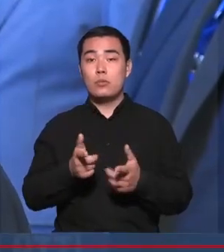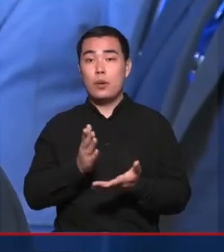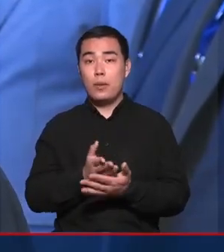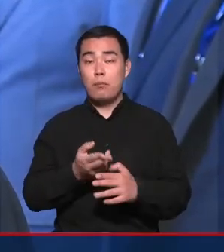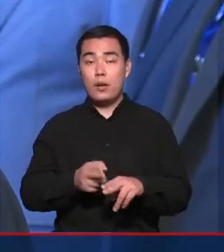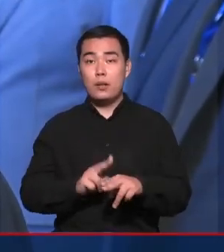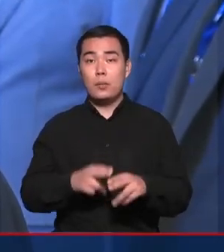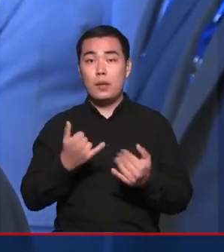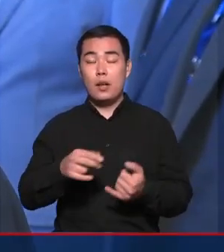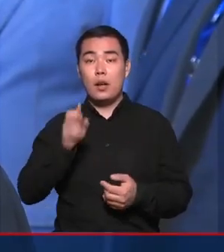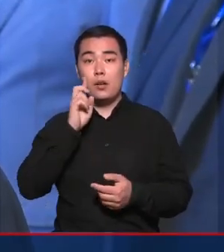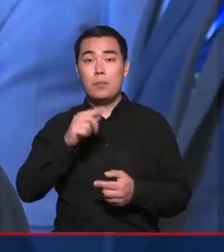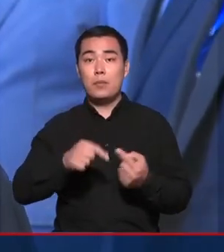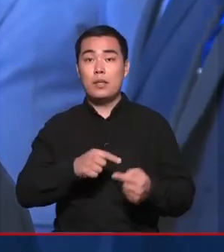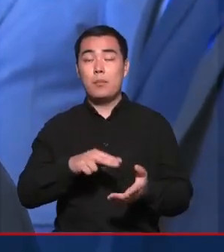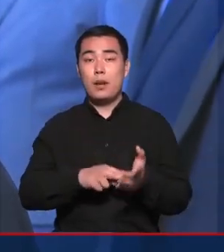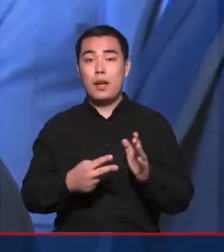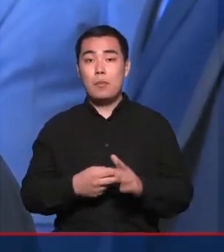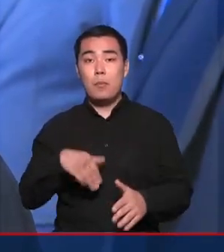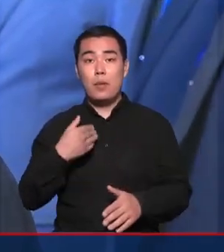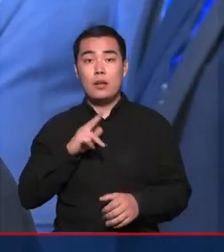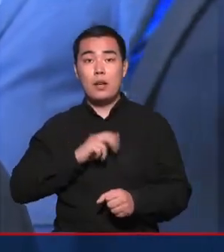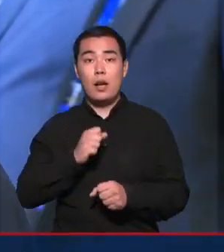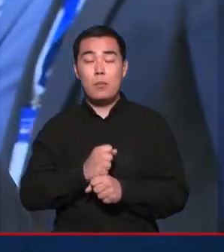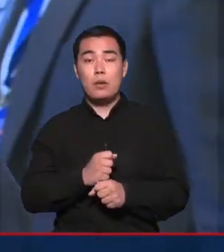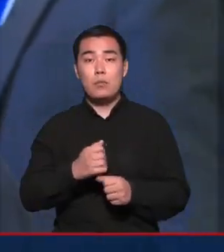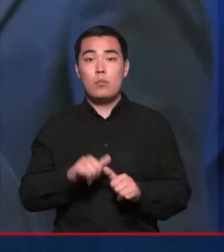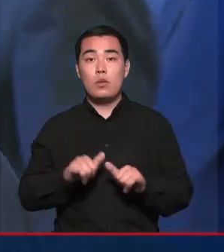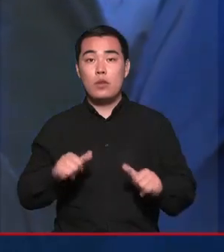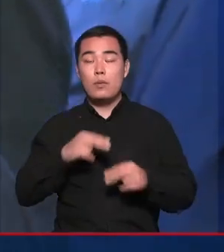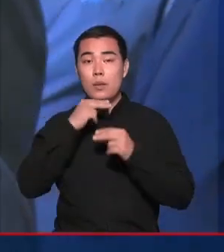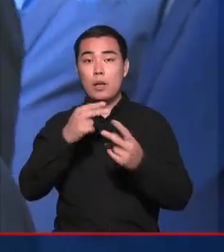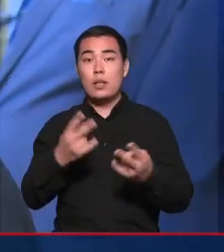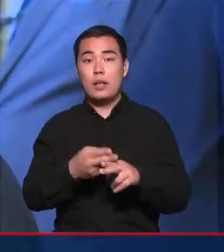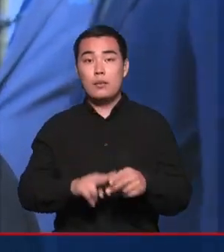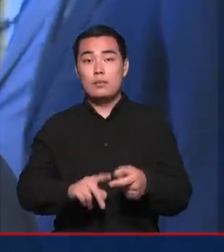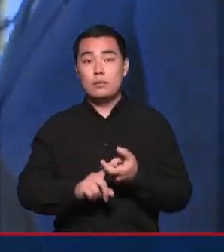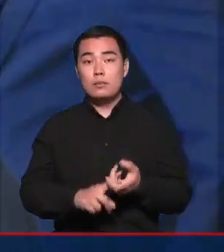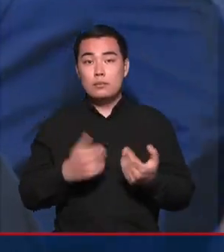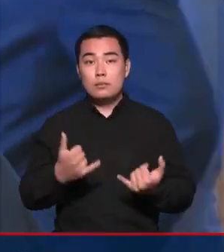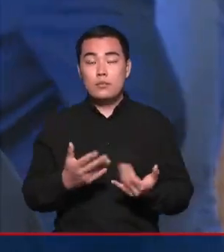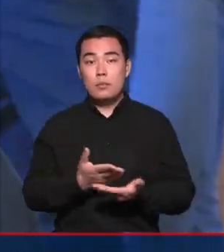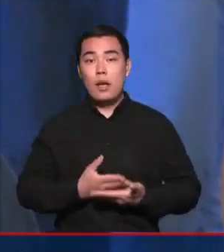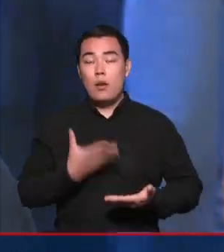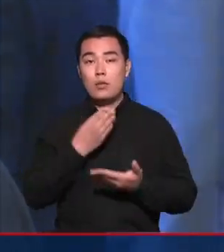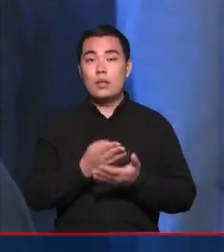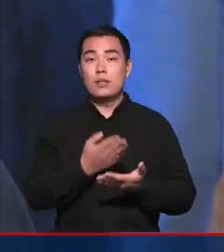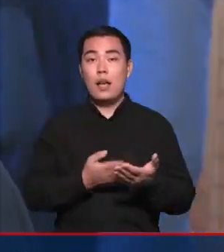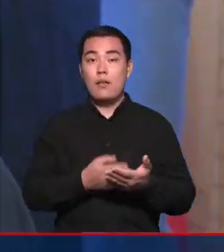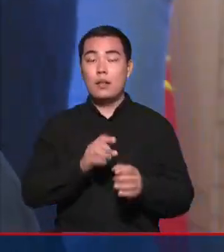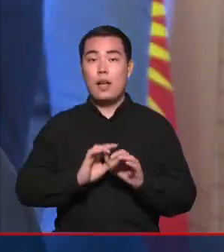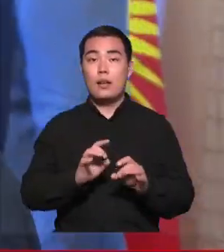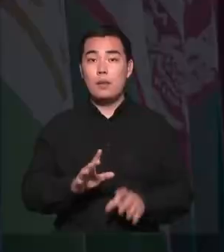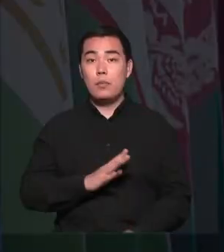Сондықтан елдер арасындағы бизнес жобалардың табысты іске асуына ерекше мән берілу керек. Осы орайда бүгін біз өз ұсыныстарымызды айттық.